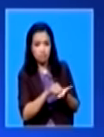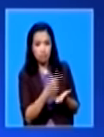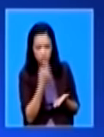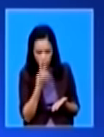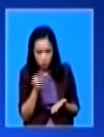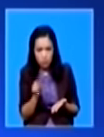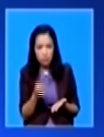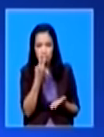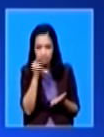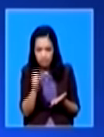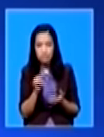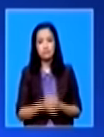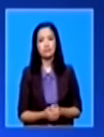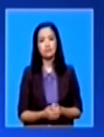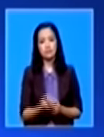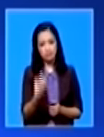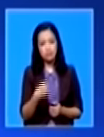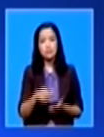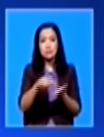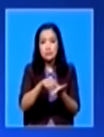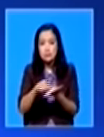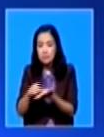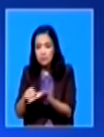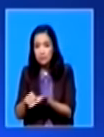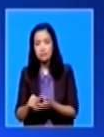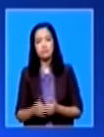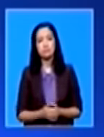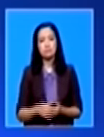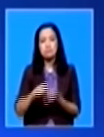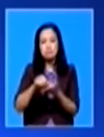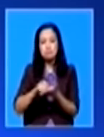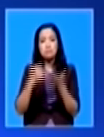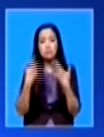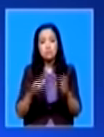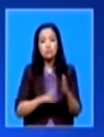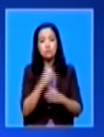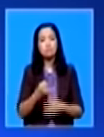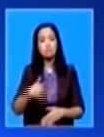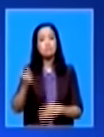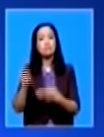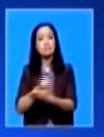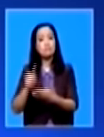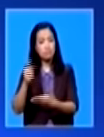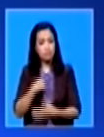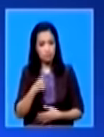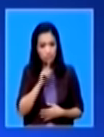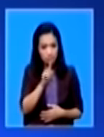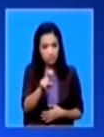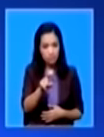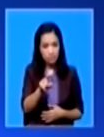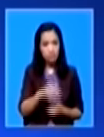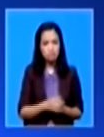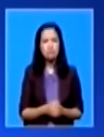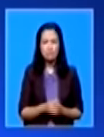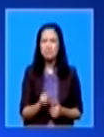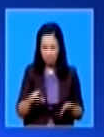ตรงนี้สิแล้วมาบอกแก้เสร็จสิแก้เร็วๆแก้แล้วไปแก้แล้วเลือกตั้งใหม่ผมถามว่าท่านก็ผมก็ยินย